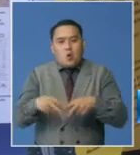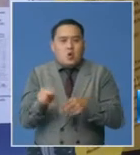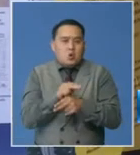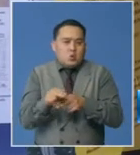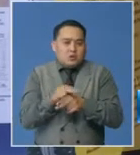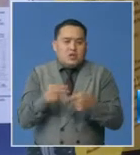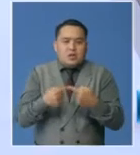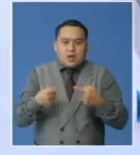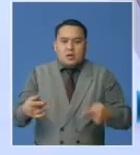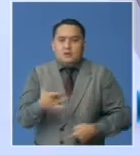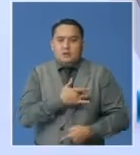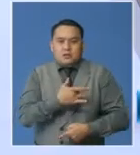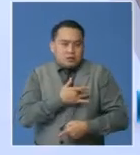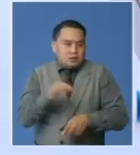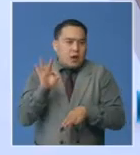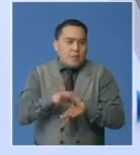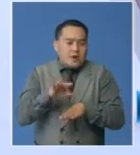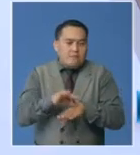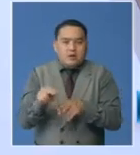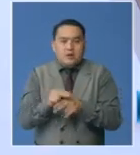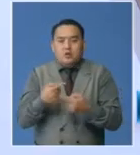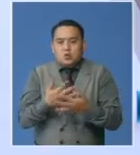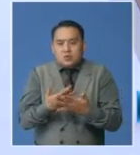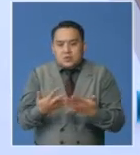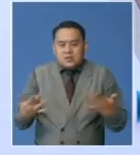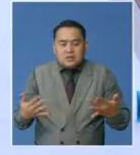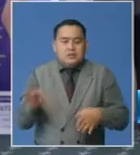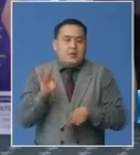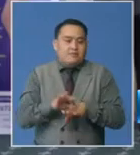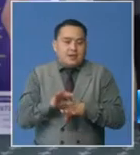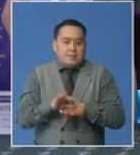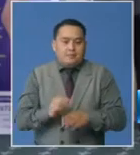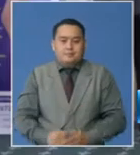грыжи, протрузий, сердечно-сосудистых заболеваний и других ряда недугов.